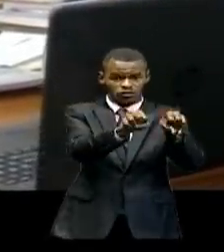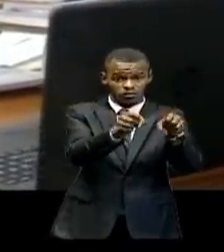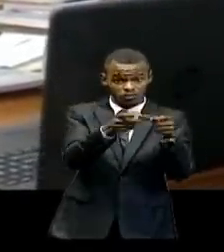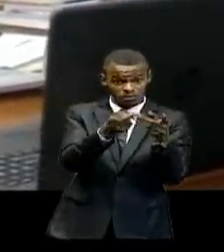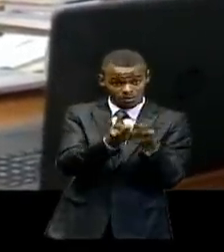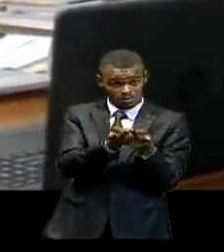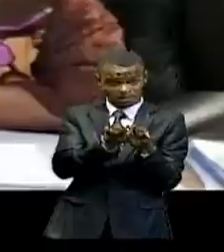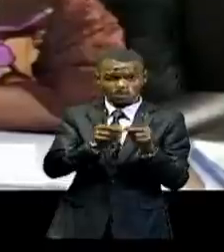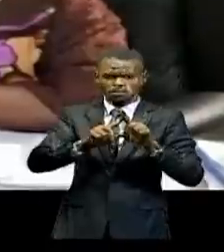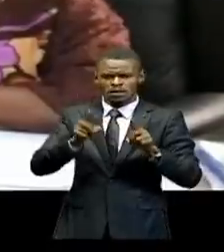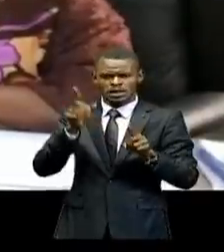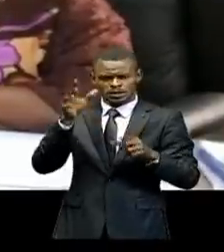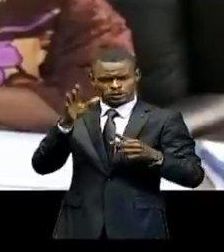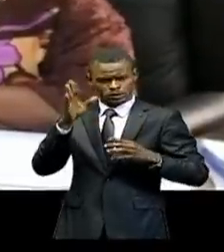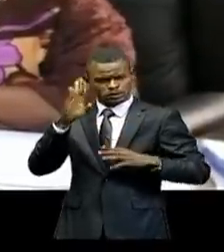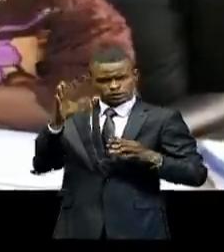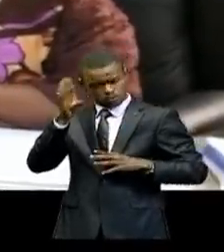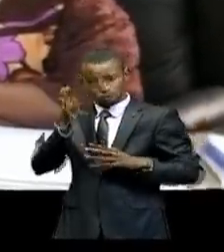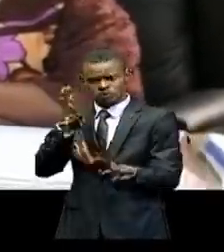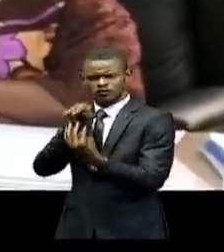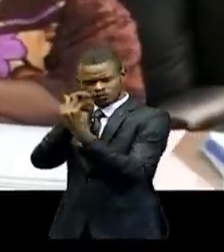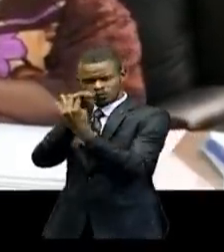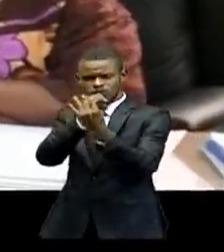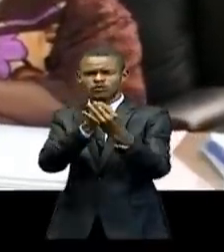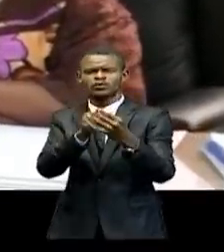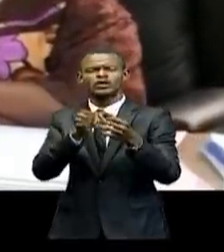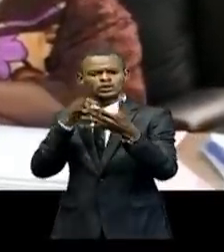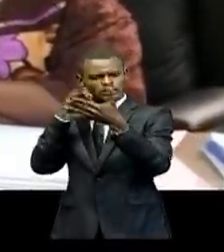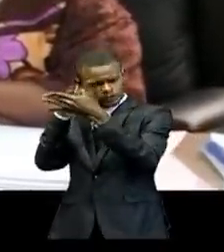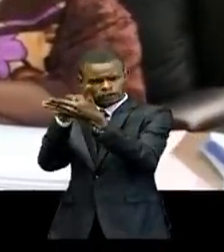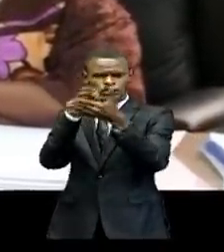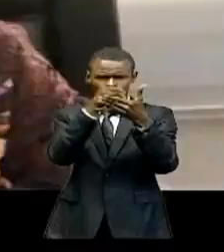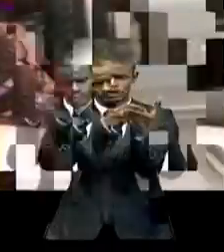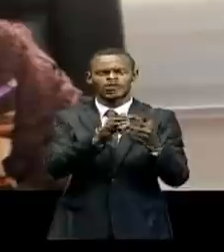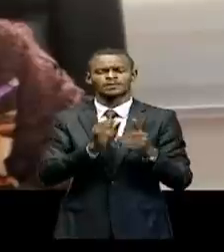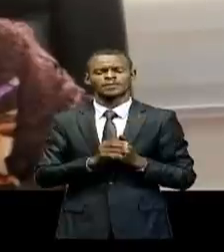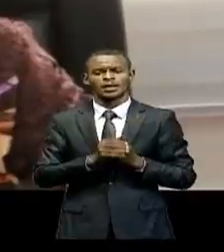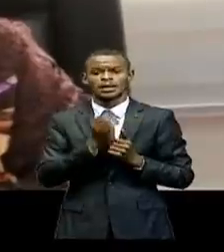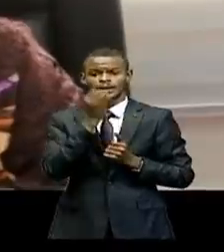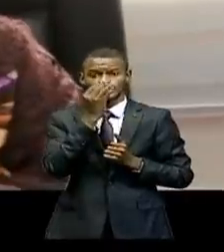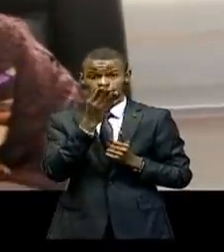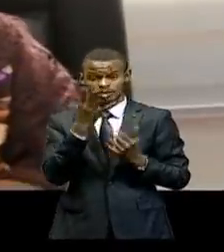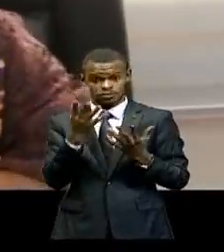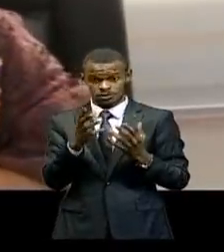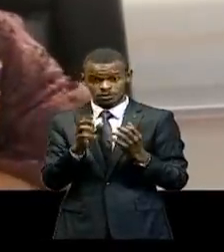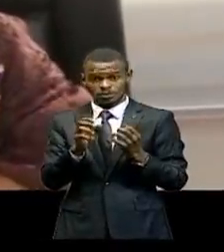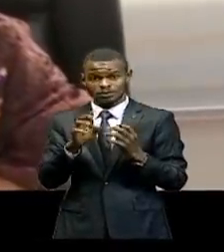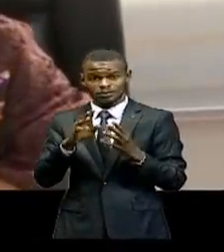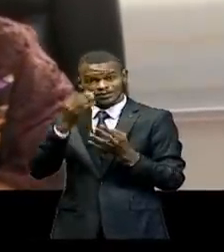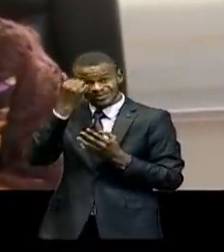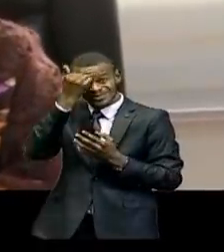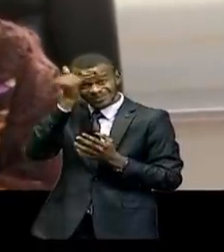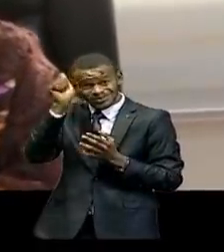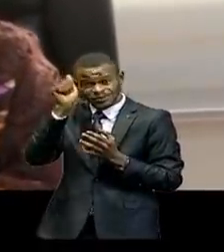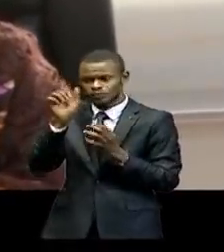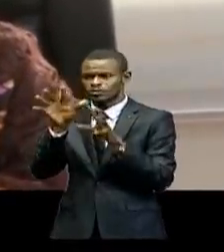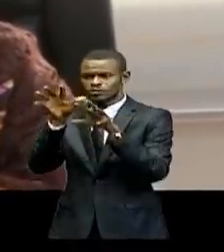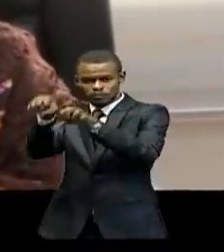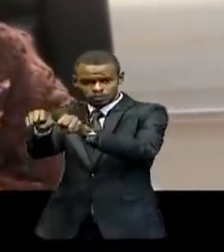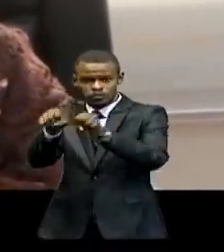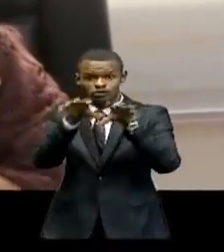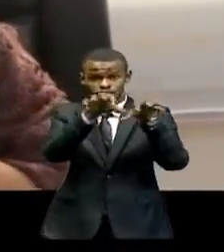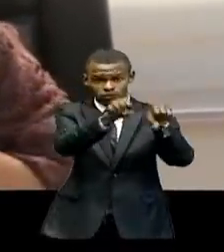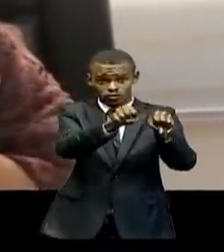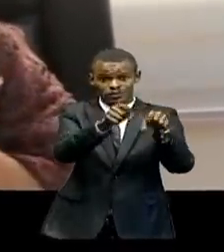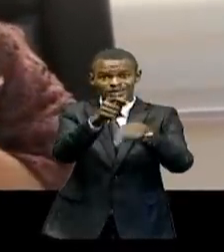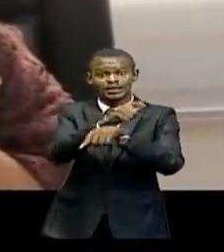Ituri. S'agissant particulièrement de l'attaque et de l'occupation des localités de Tchanzu et Runioni par des